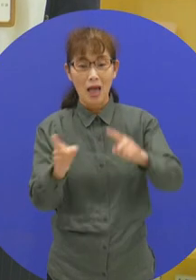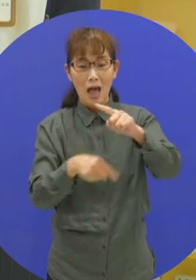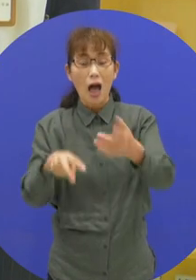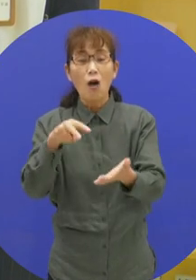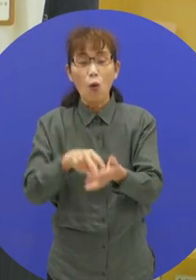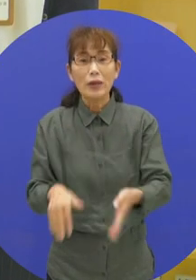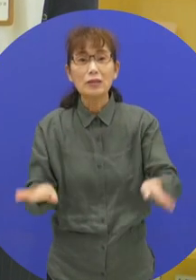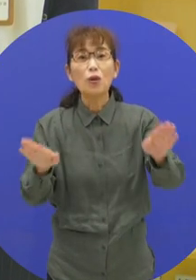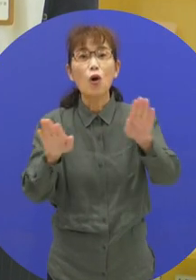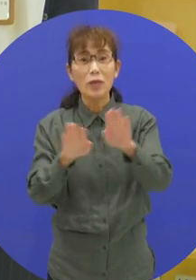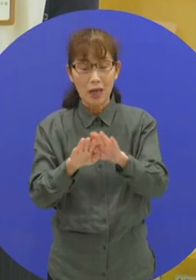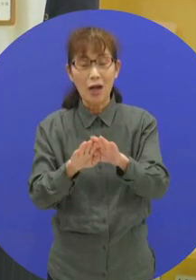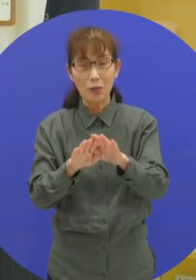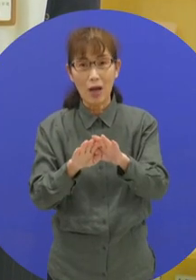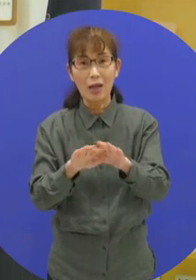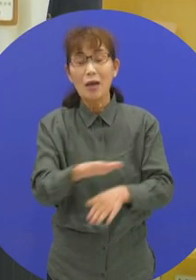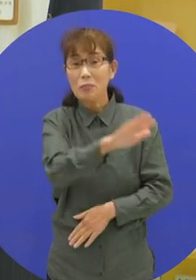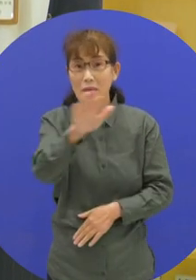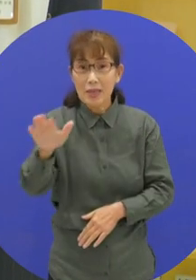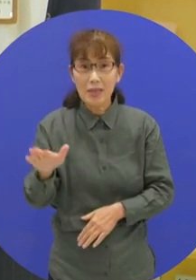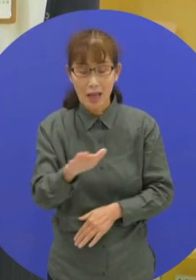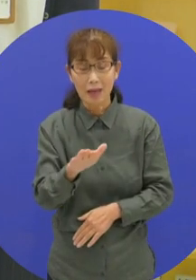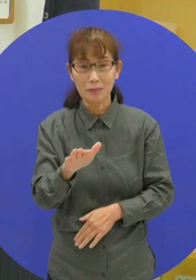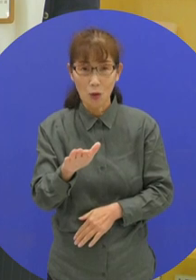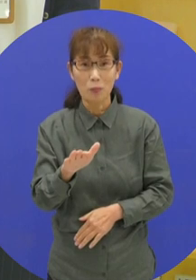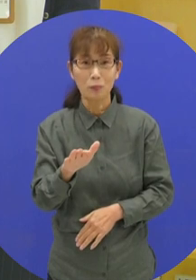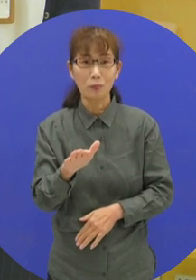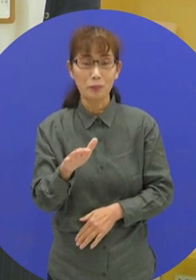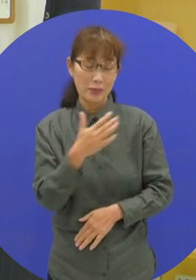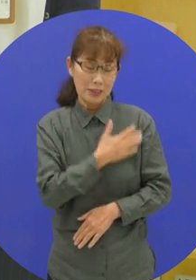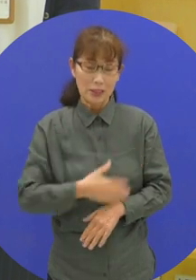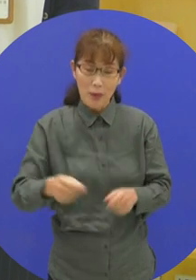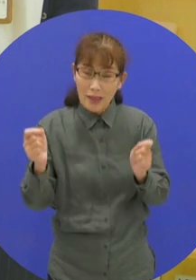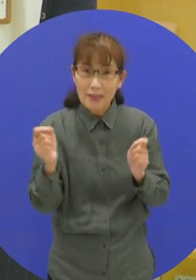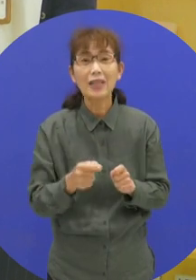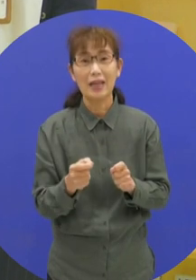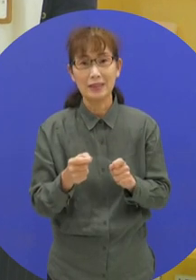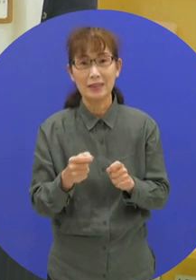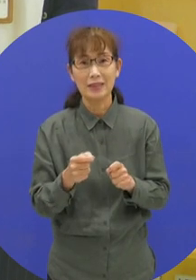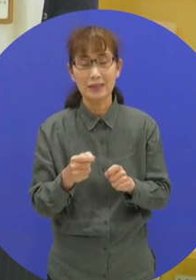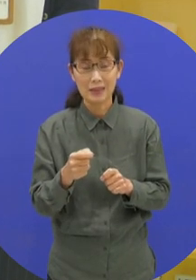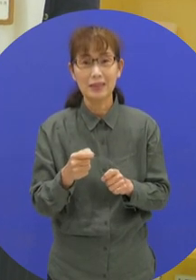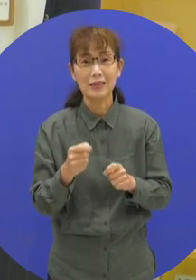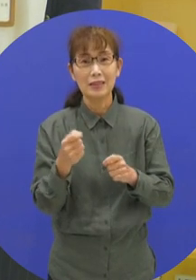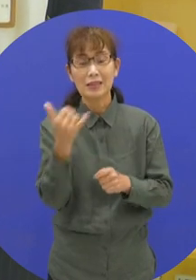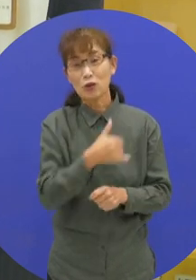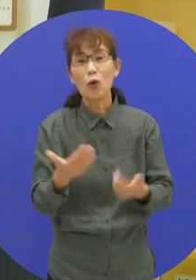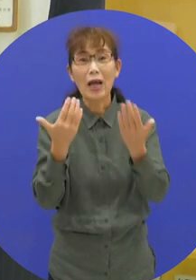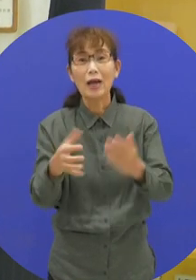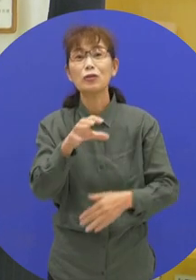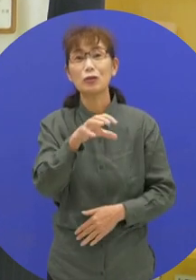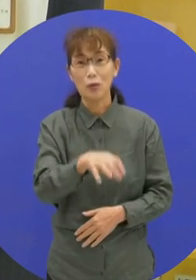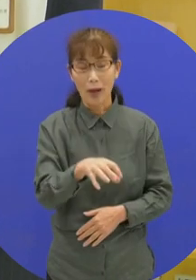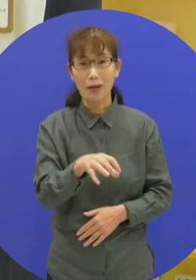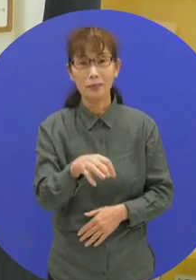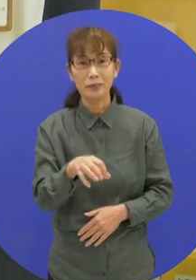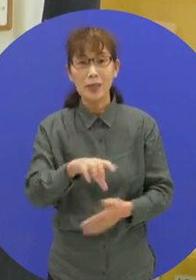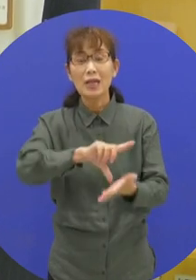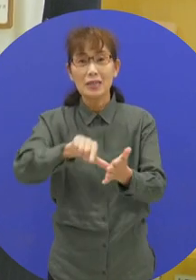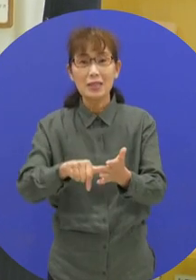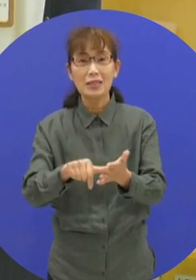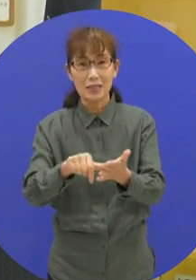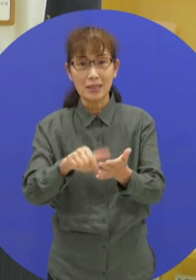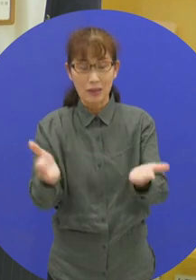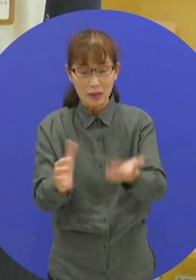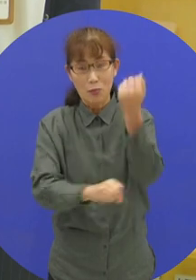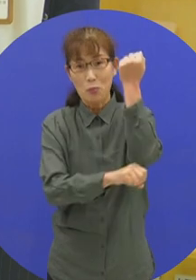公立公民館は楽しく学べる市民の皆さんに一番近い生涯学習施設であり地域活性